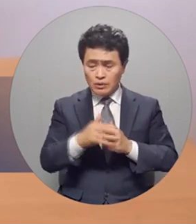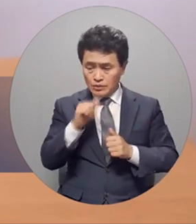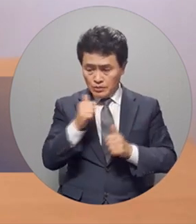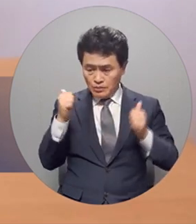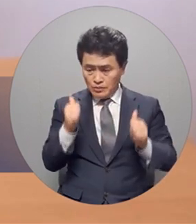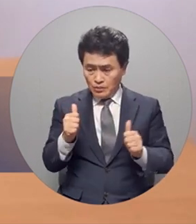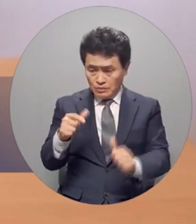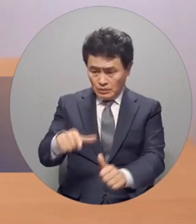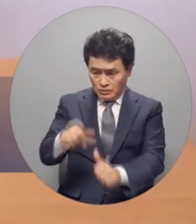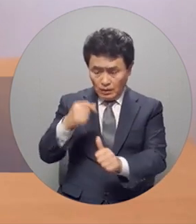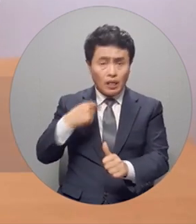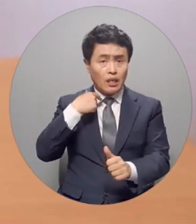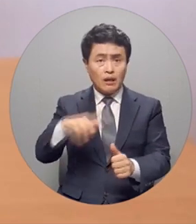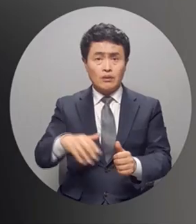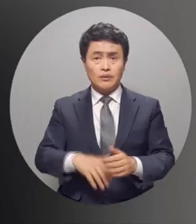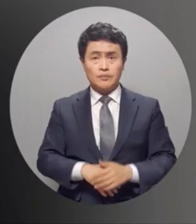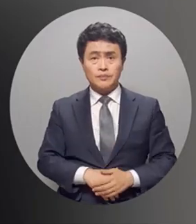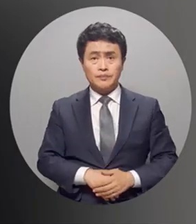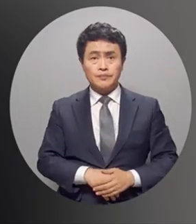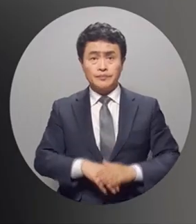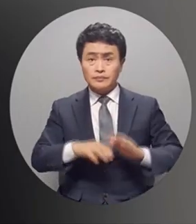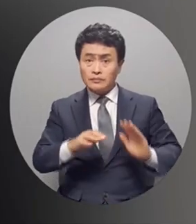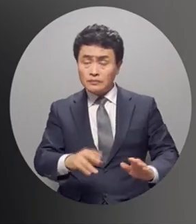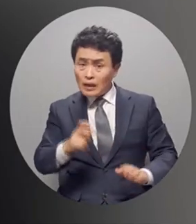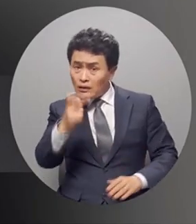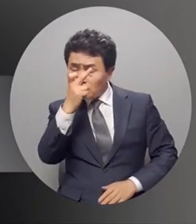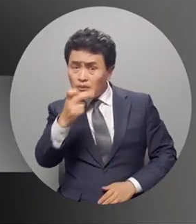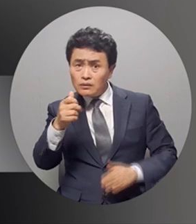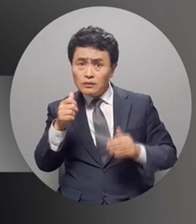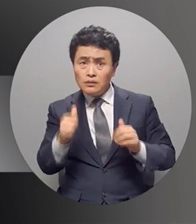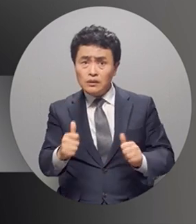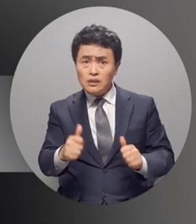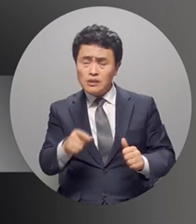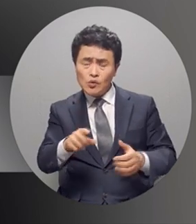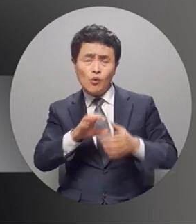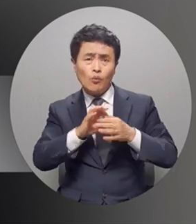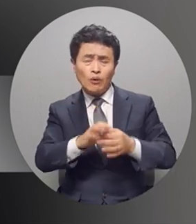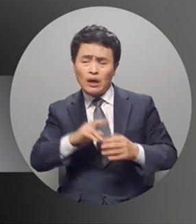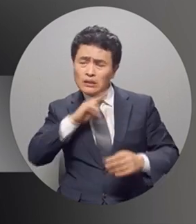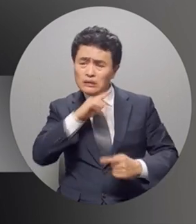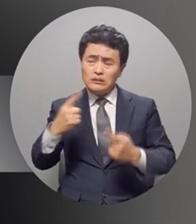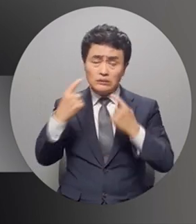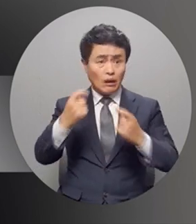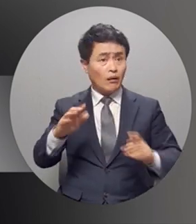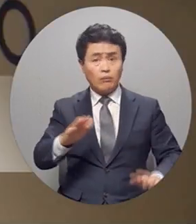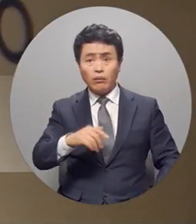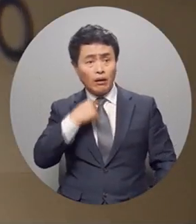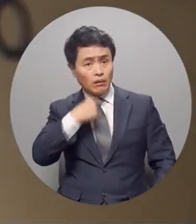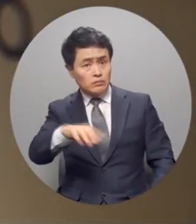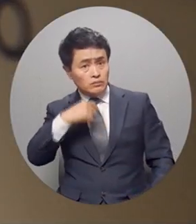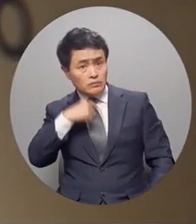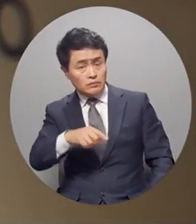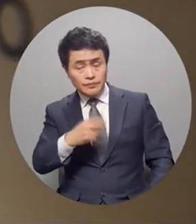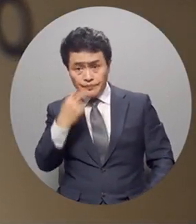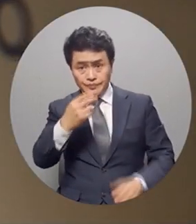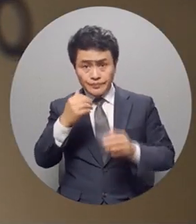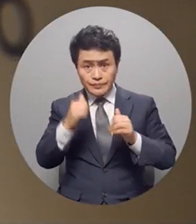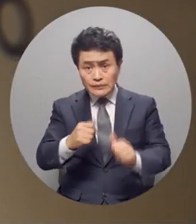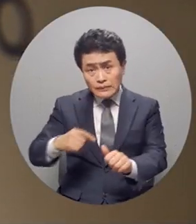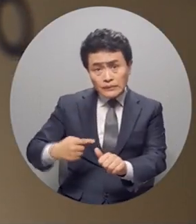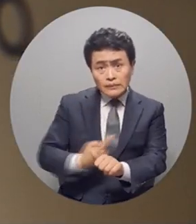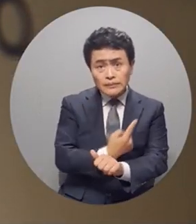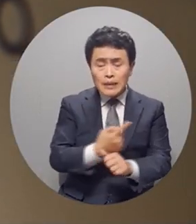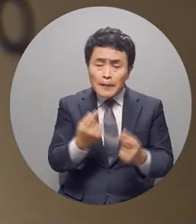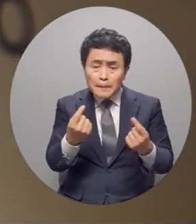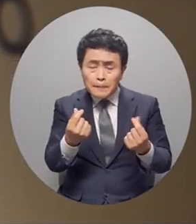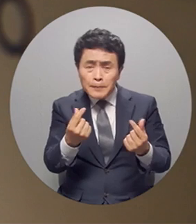선임한 적도 없습니다. 다만 최 씨는 현재 이와 관련한 의혹을 부인하고 있습니다. 검찰은 이외에도